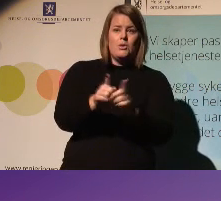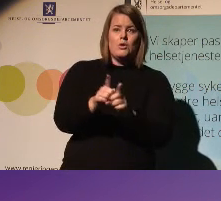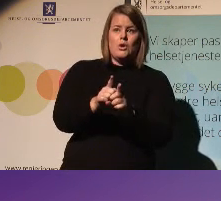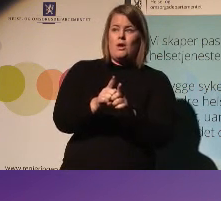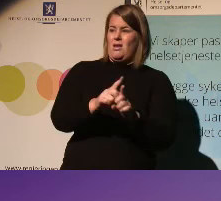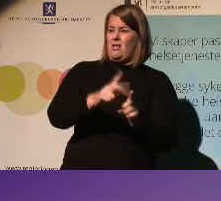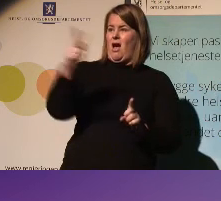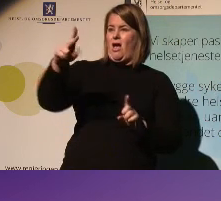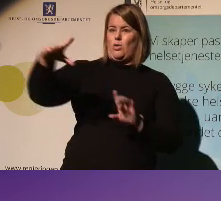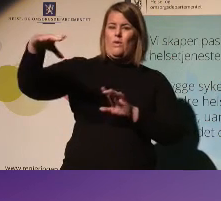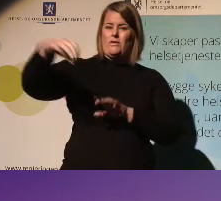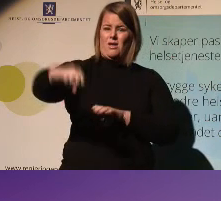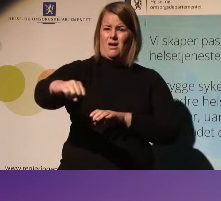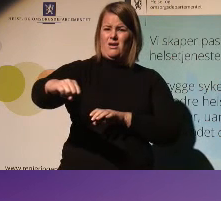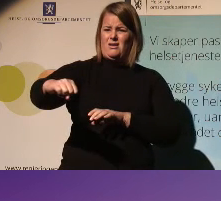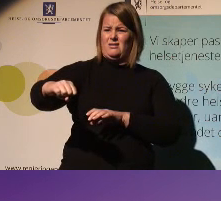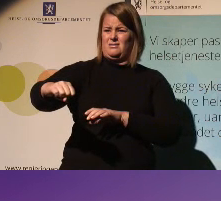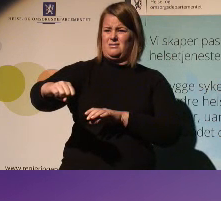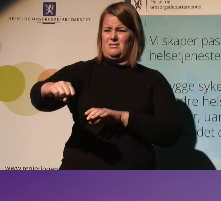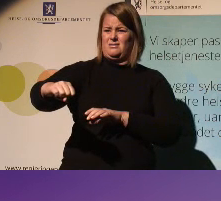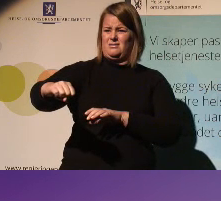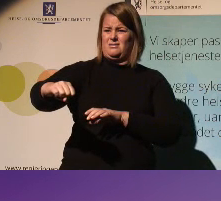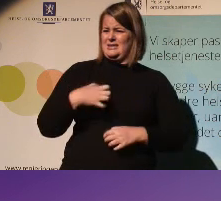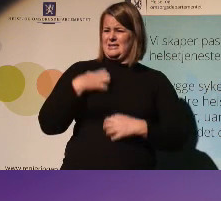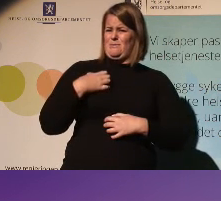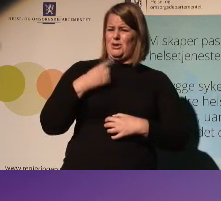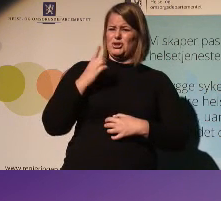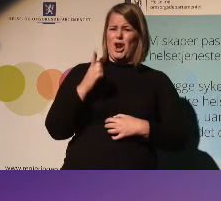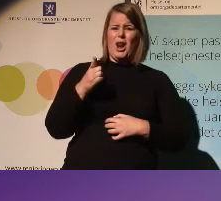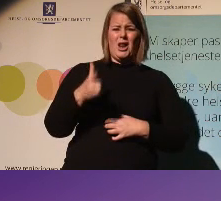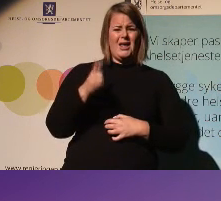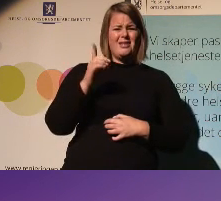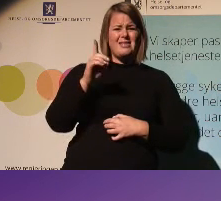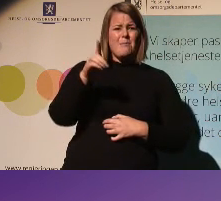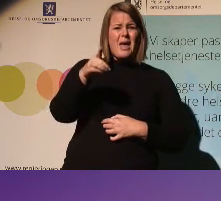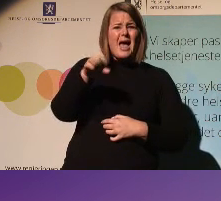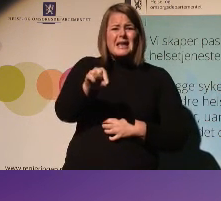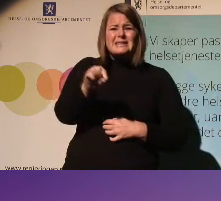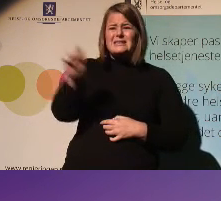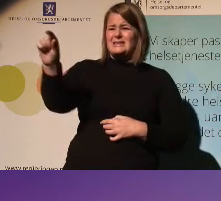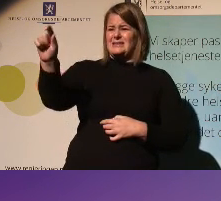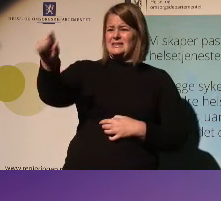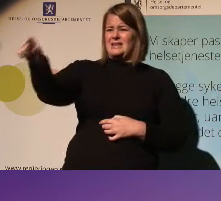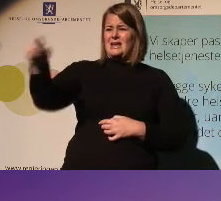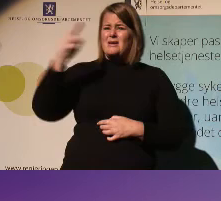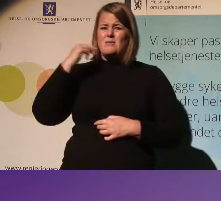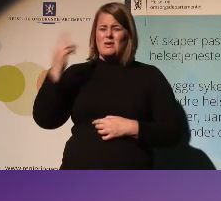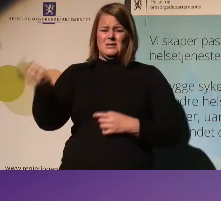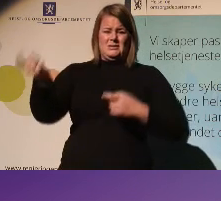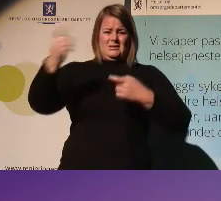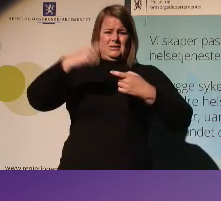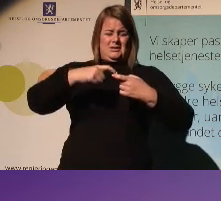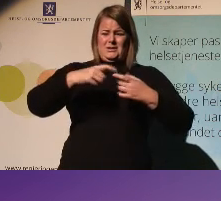overta? Jeg ble litt skremt når DPS-ene skal prøves ut i kommunene. Nå velger jeg å være litt oppriktig.